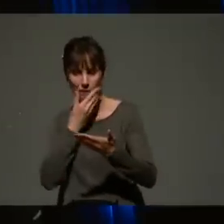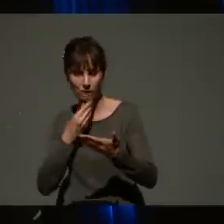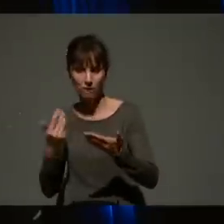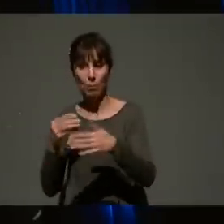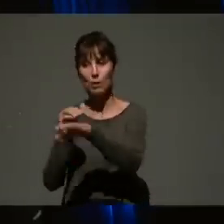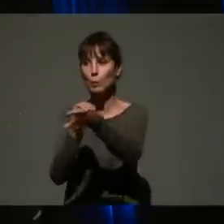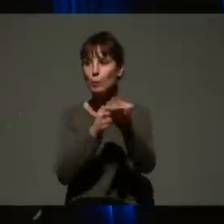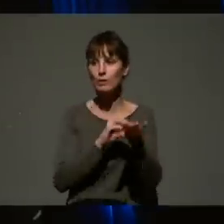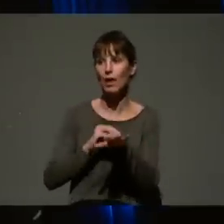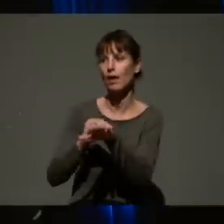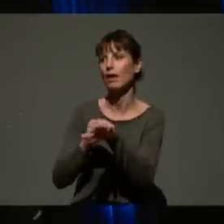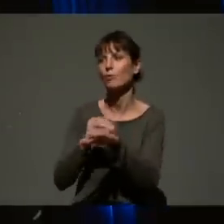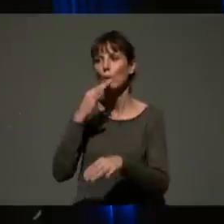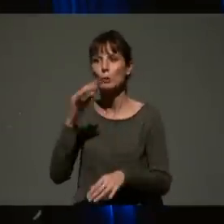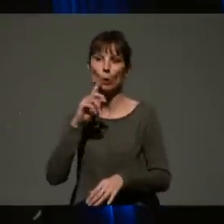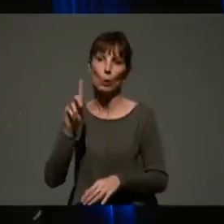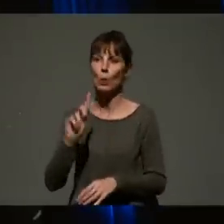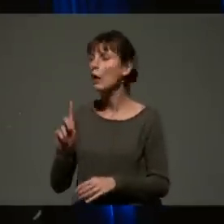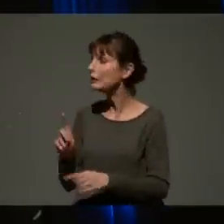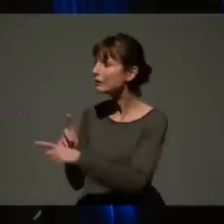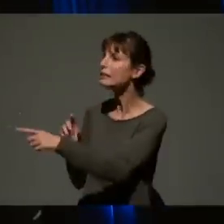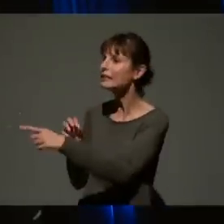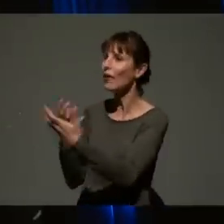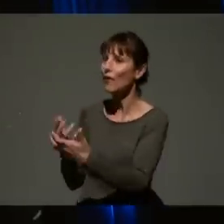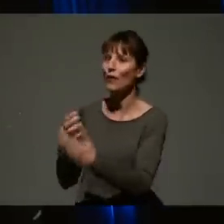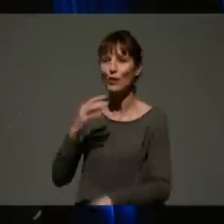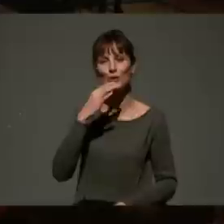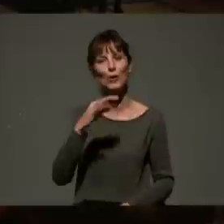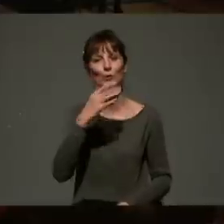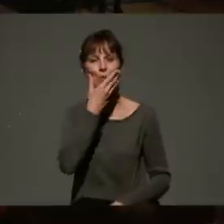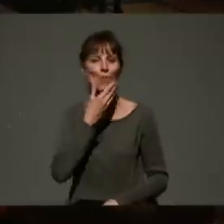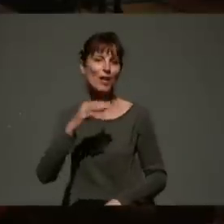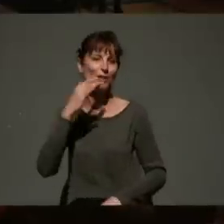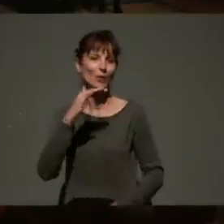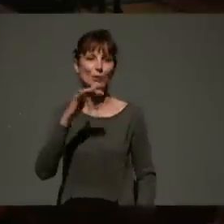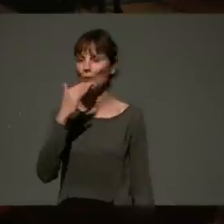conseille, je ne vais pas vous la chanter parce que ça vous ferait sans doute peur, mais